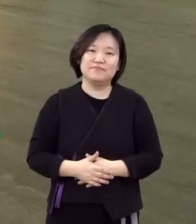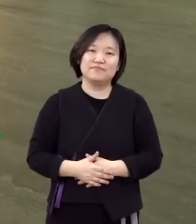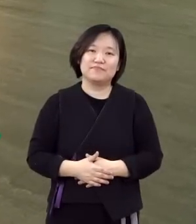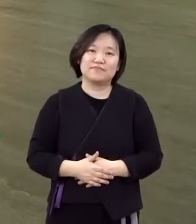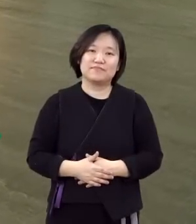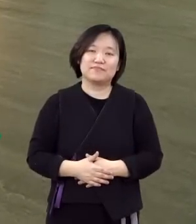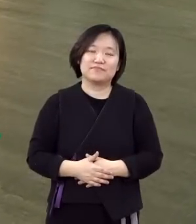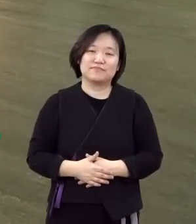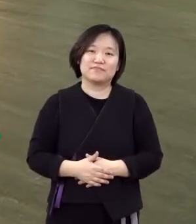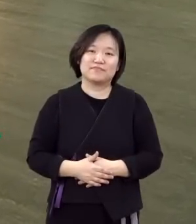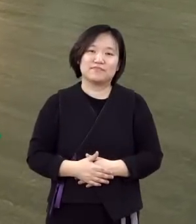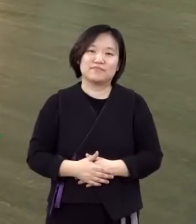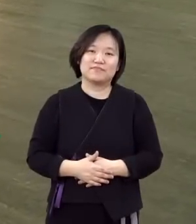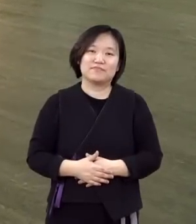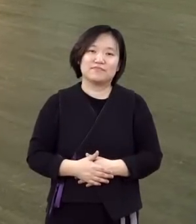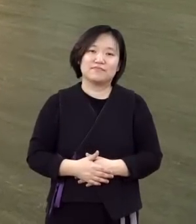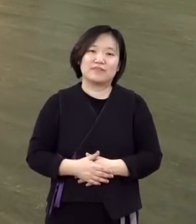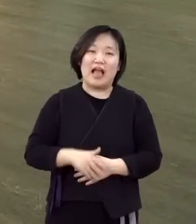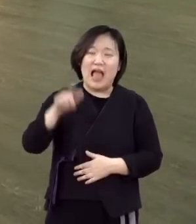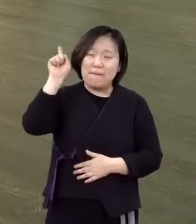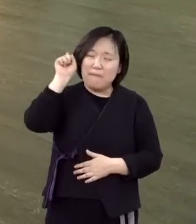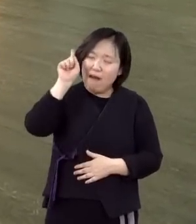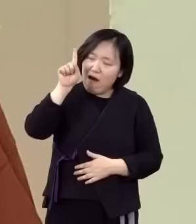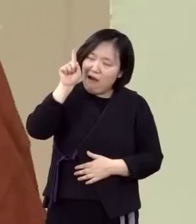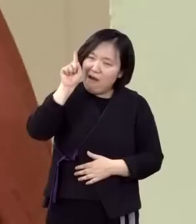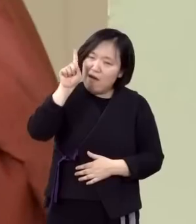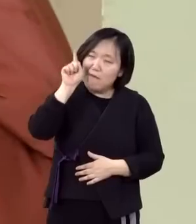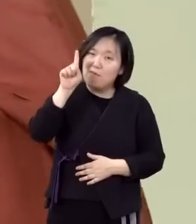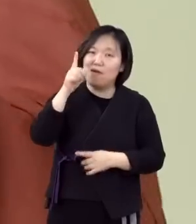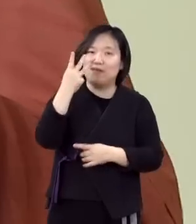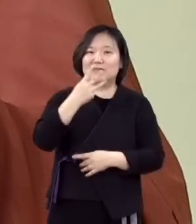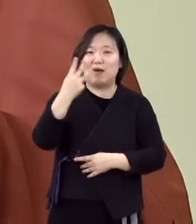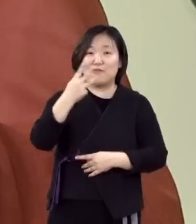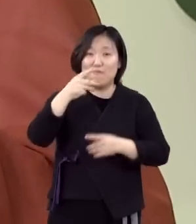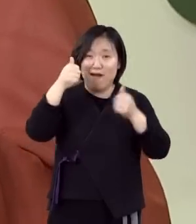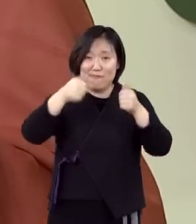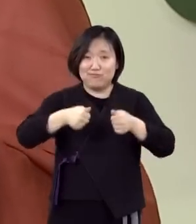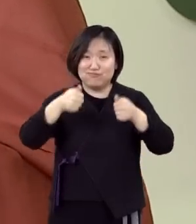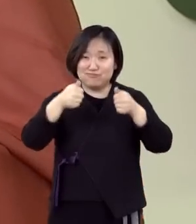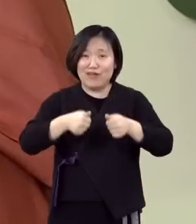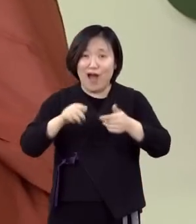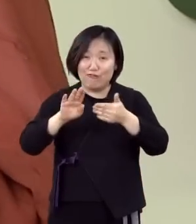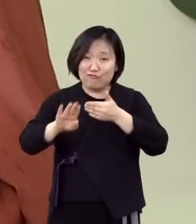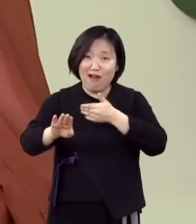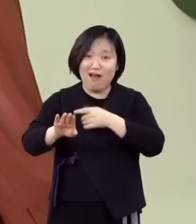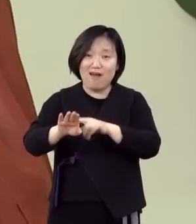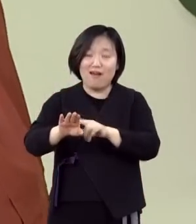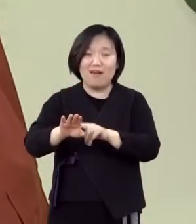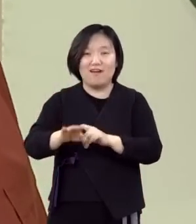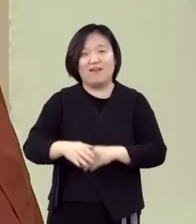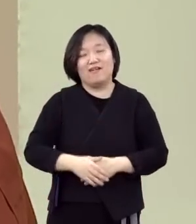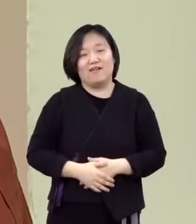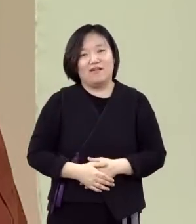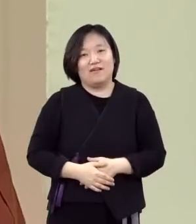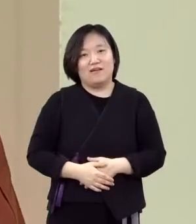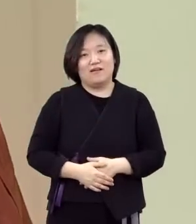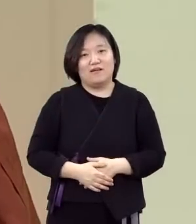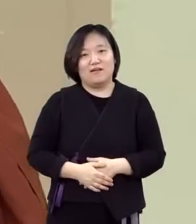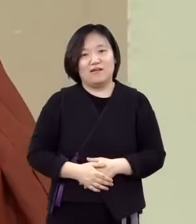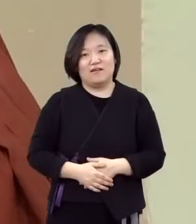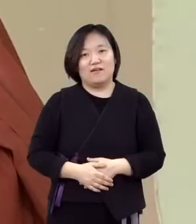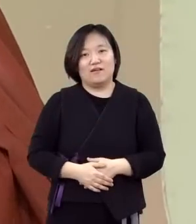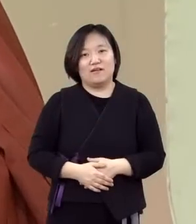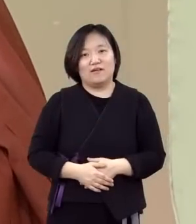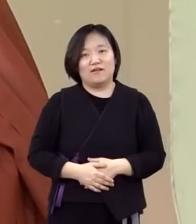, 어느특별한날에… 몇달후어느날,